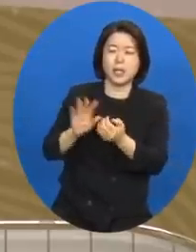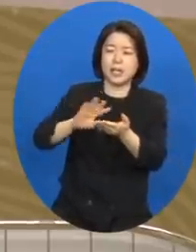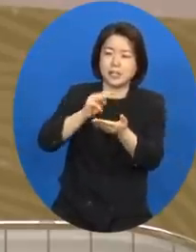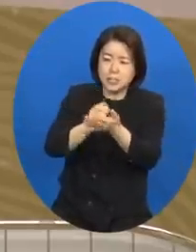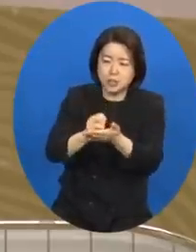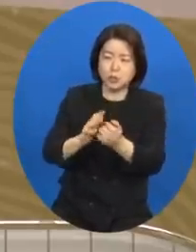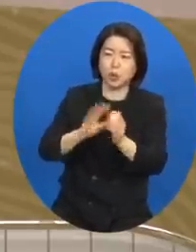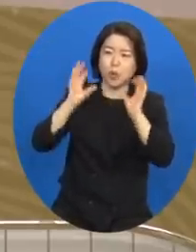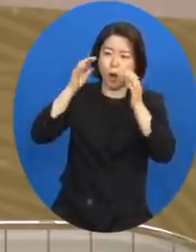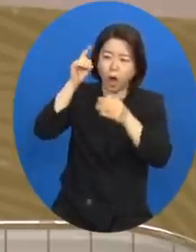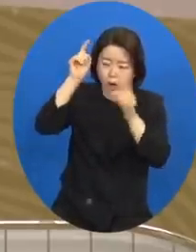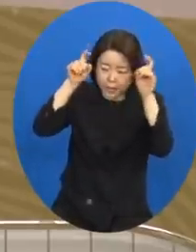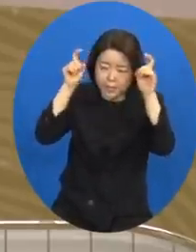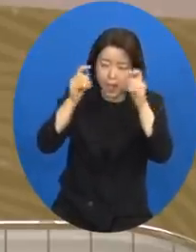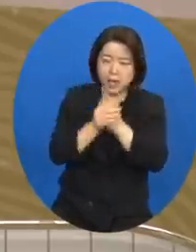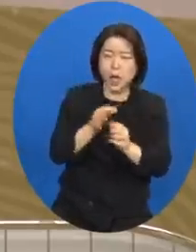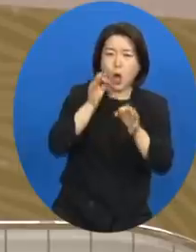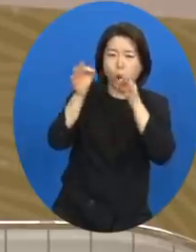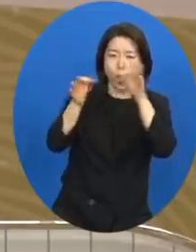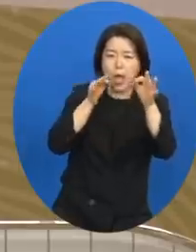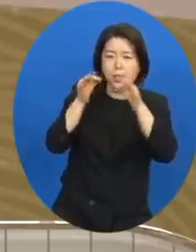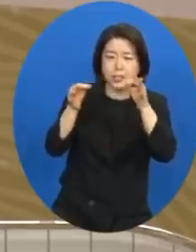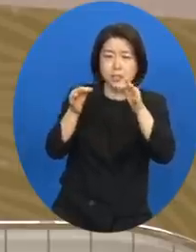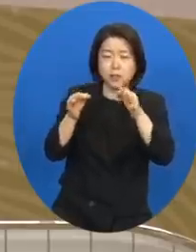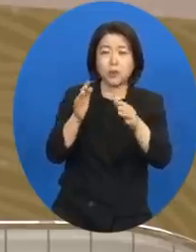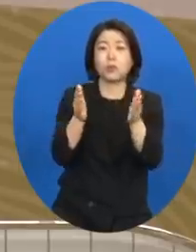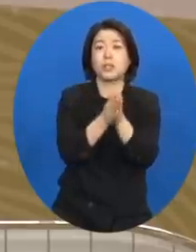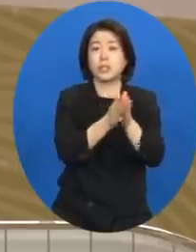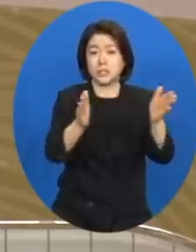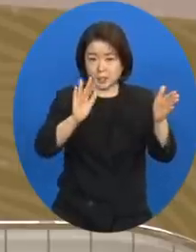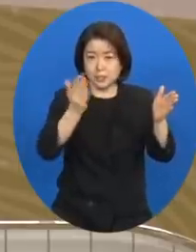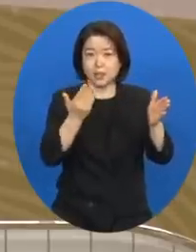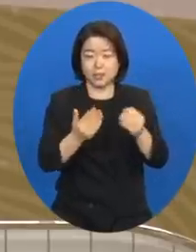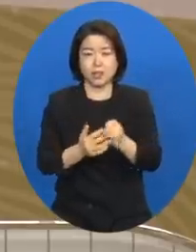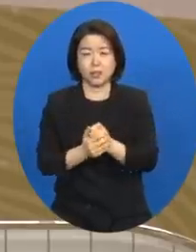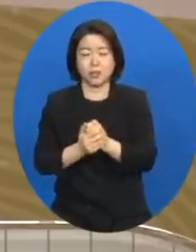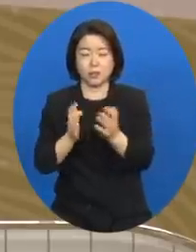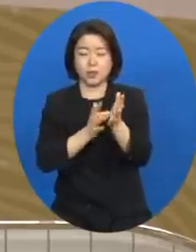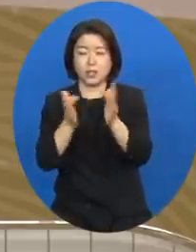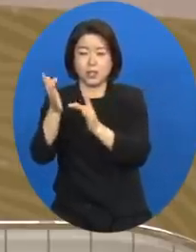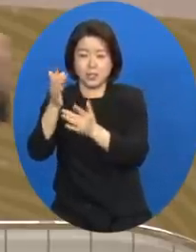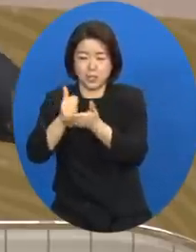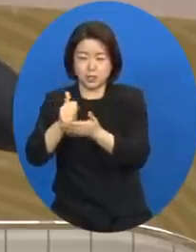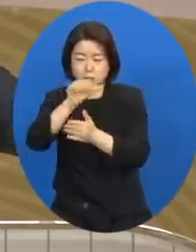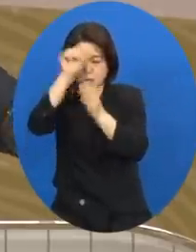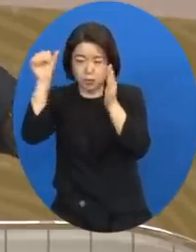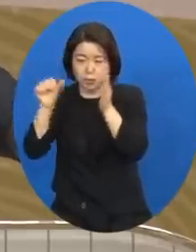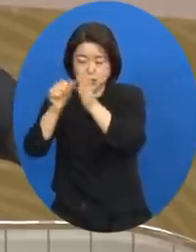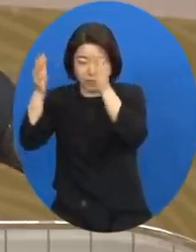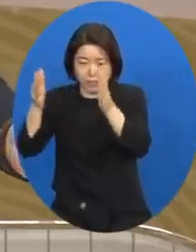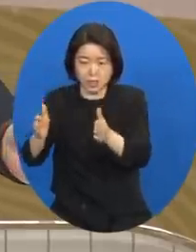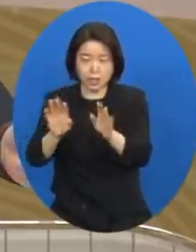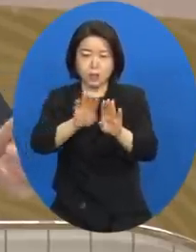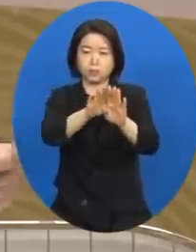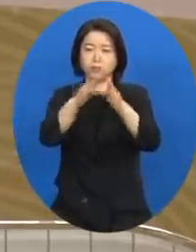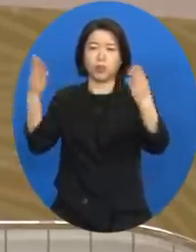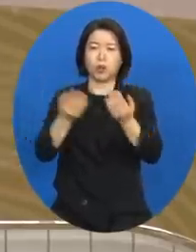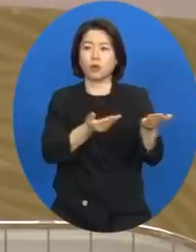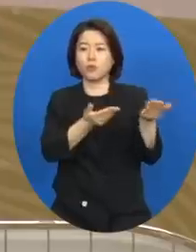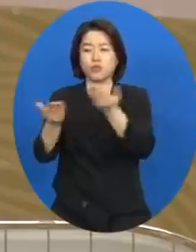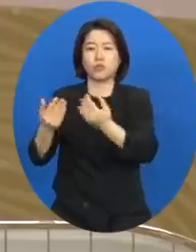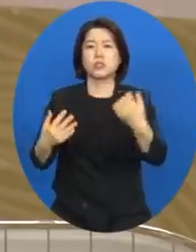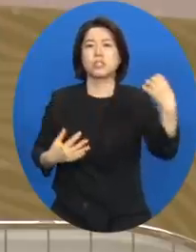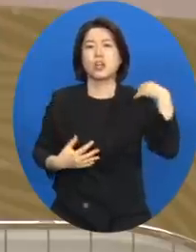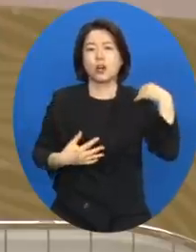라고 외치는 것을 계기로 시작이 됩니다. 예수님의 생애의 문을 여는 역할을 한 거죠.